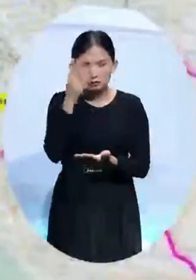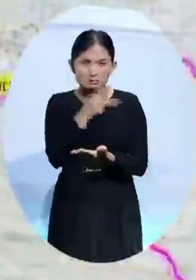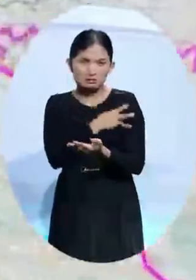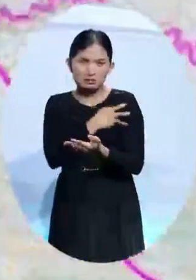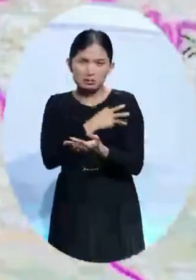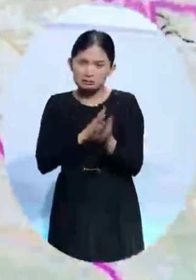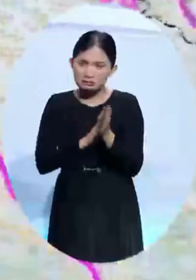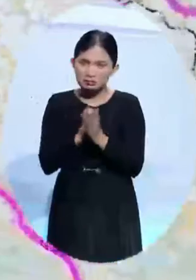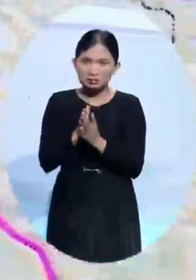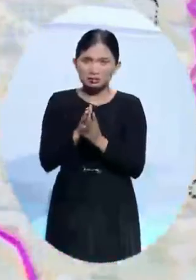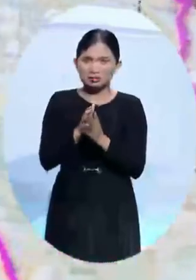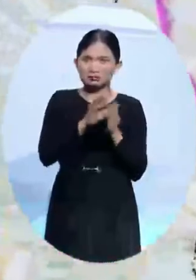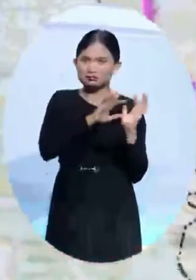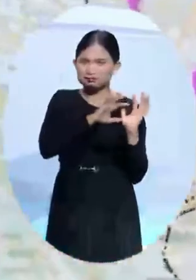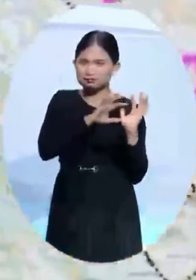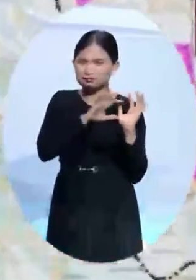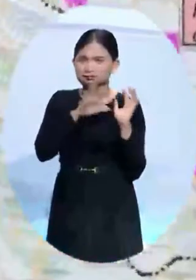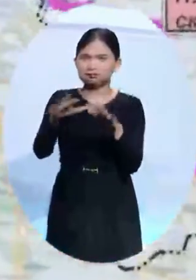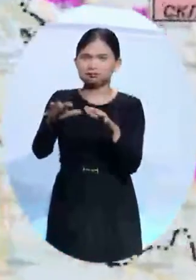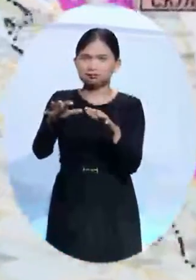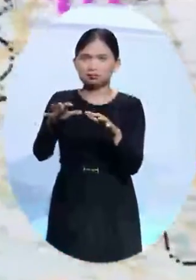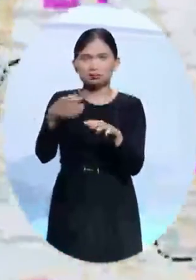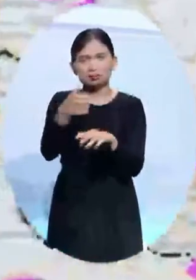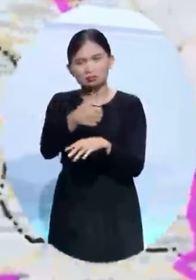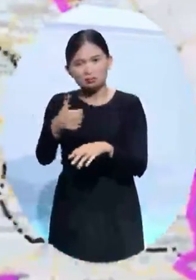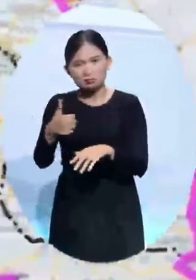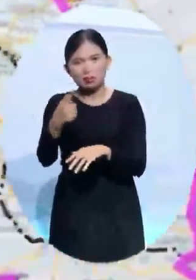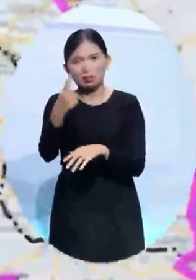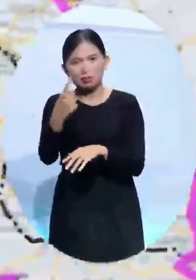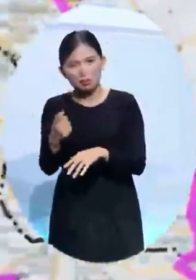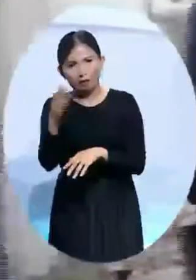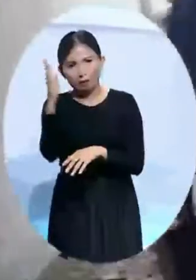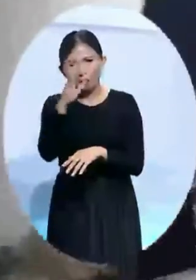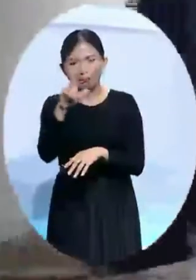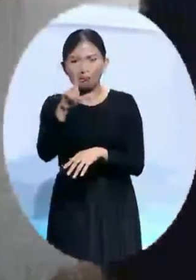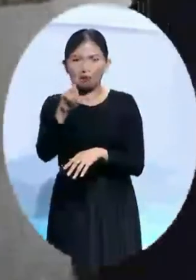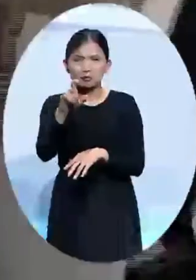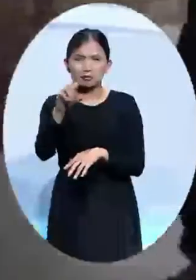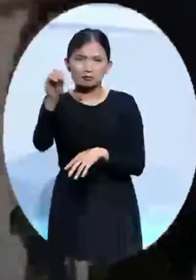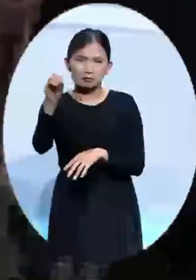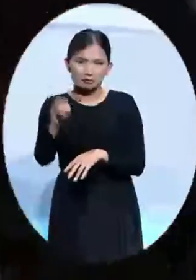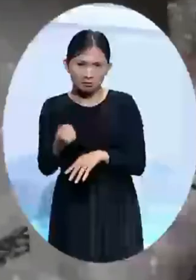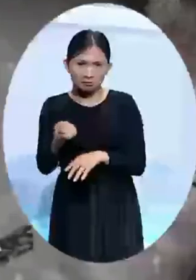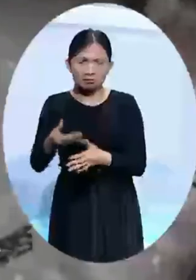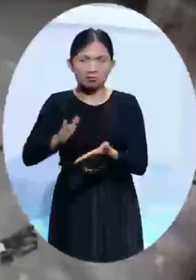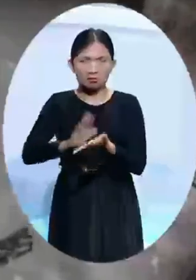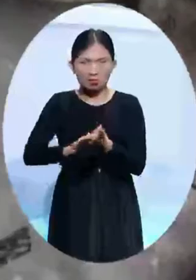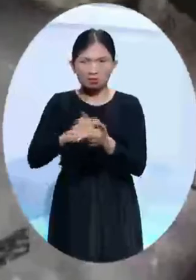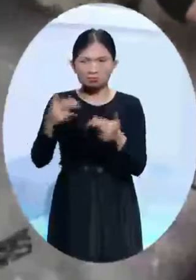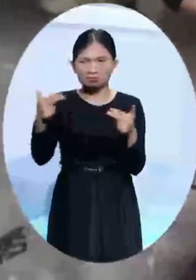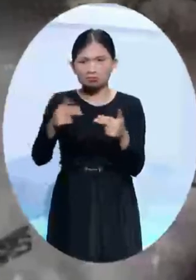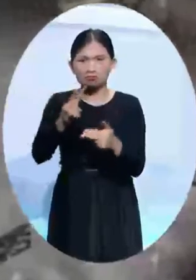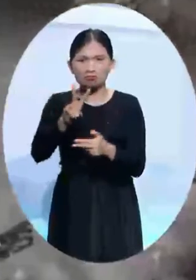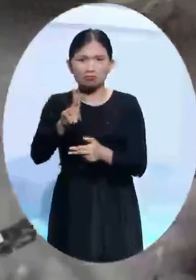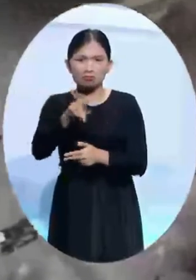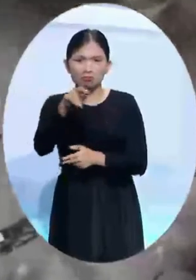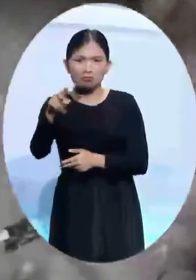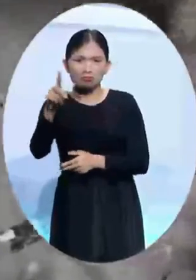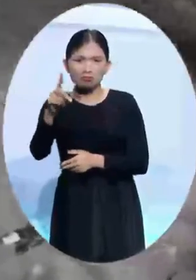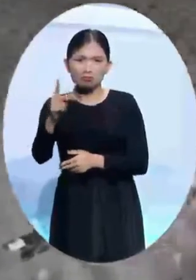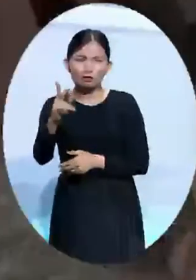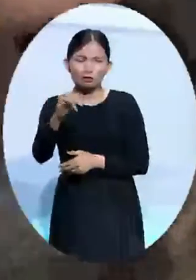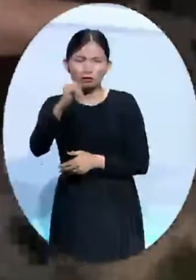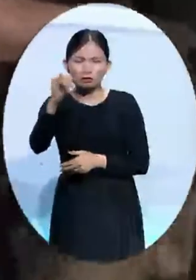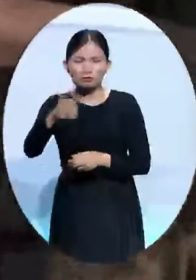Ukraine, khiến tiểu đoàn này mất hơn 70% binh lính và vũ khí. Hãng tin Interfax dẫn lời người phát ngôn điện Kremlin